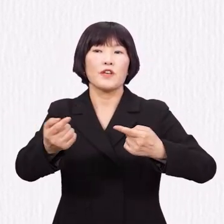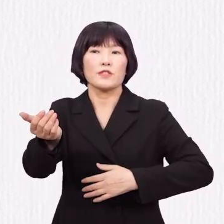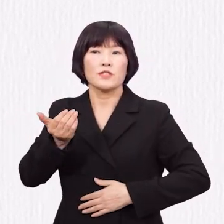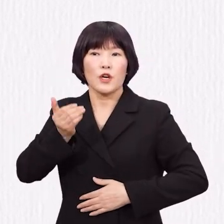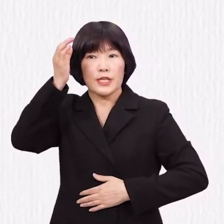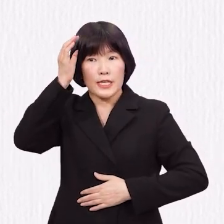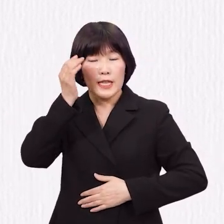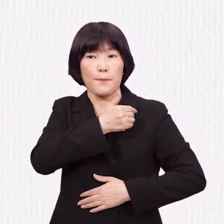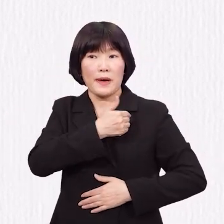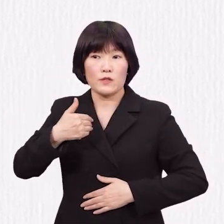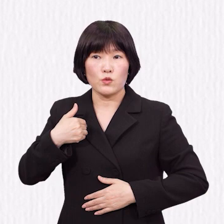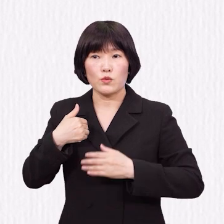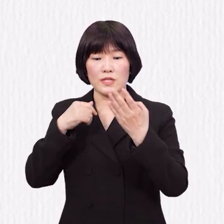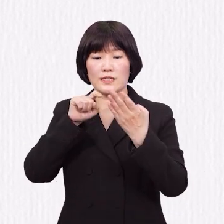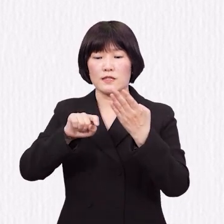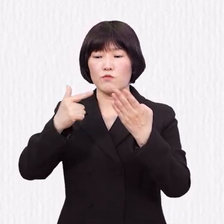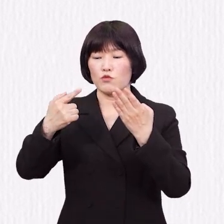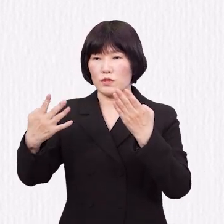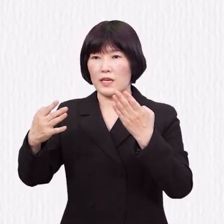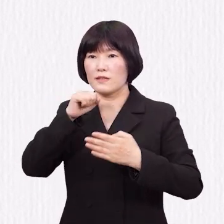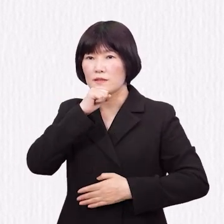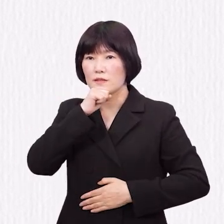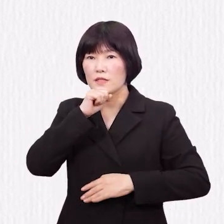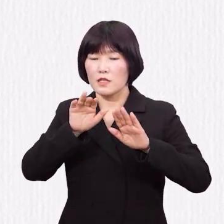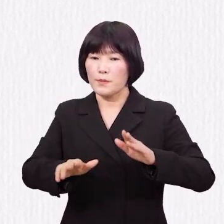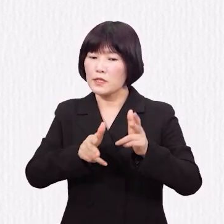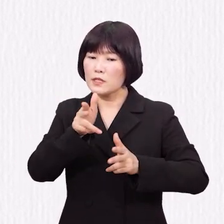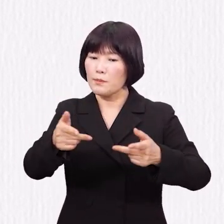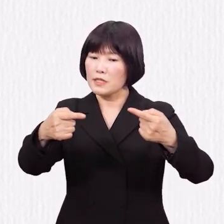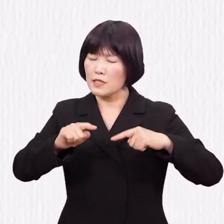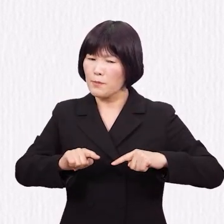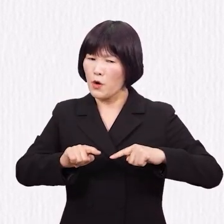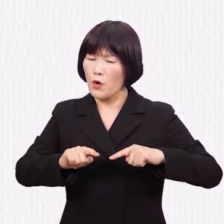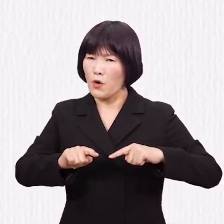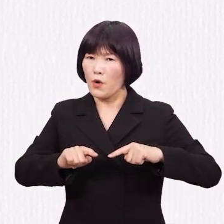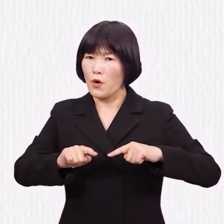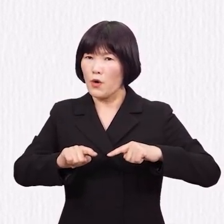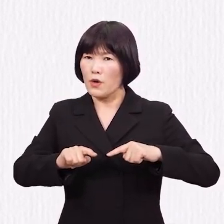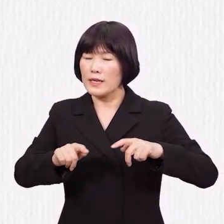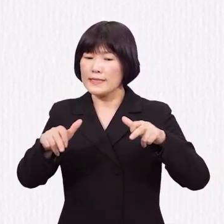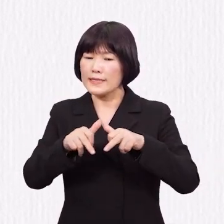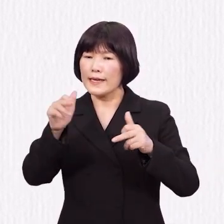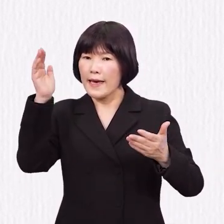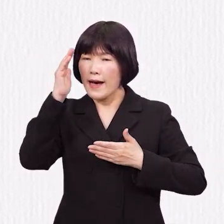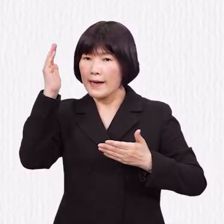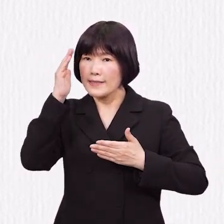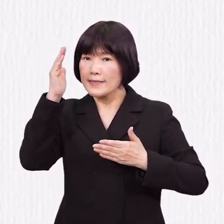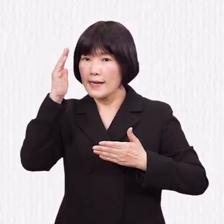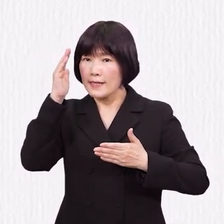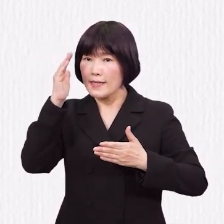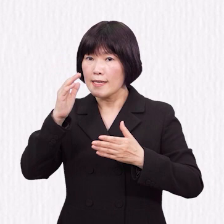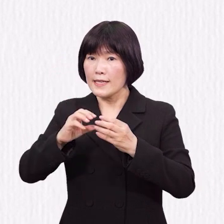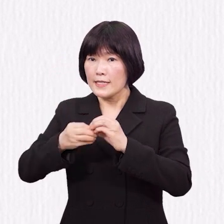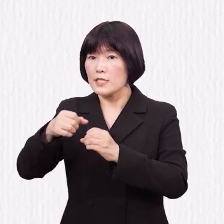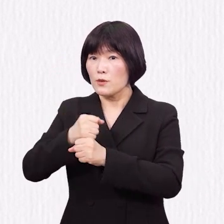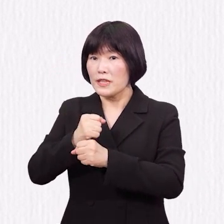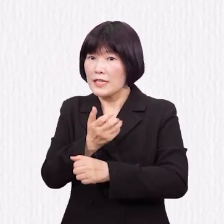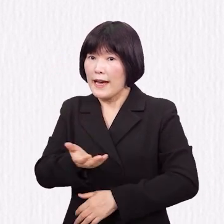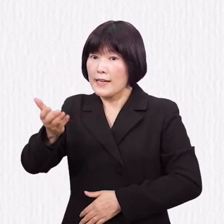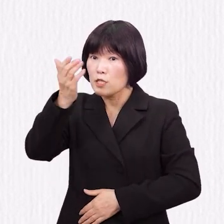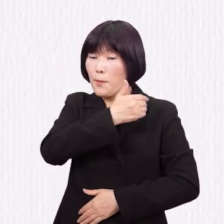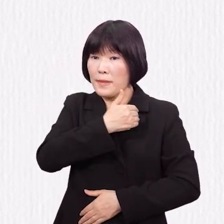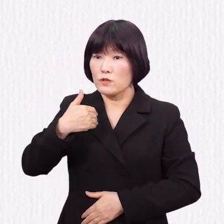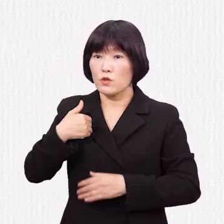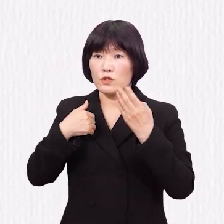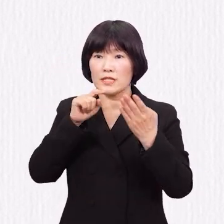기대에 대한 만족도 4.64점, 본사업 참여 후 기대했던 만큼 장애학생의 생산성이